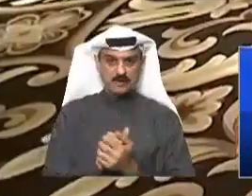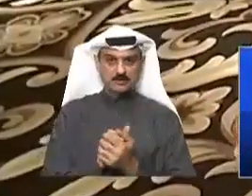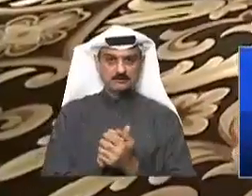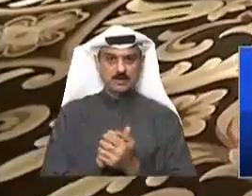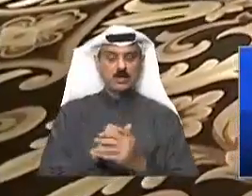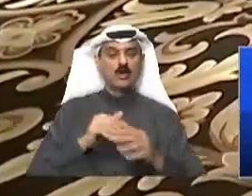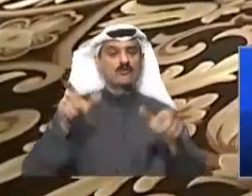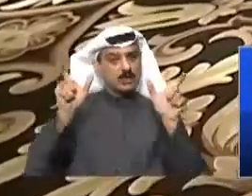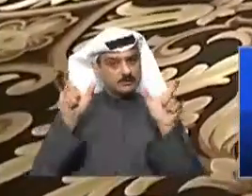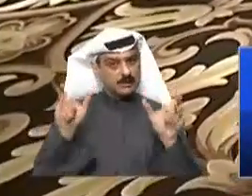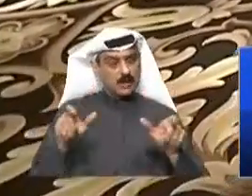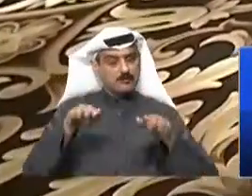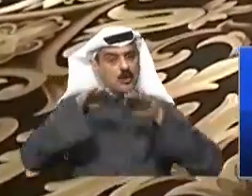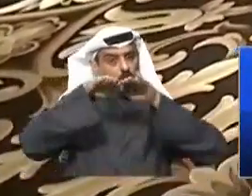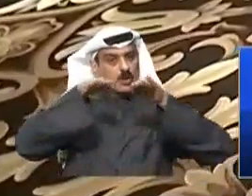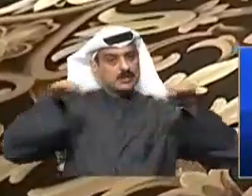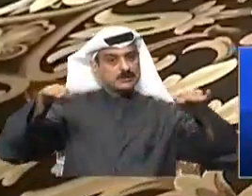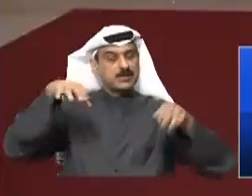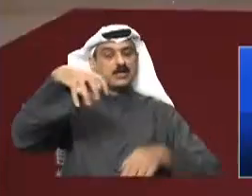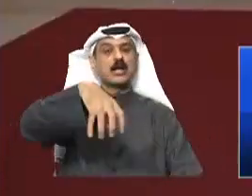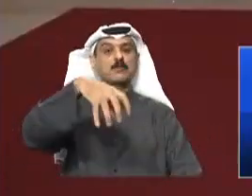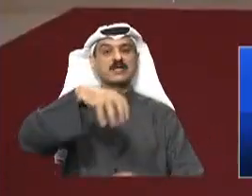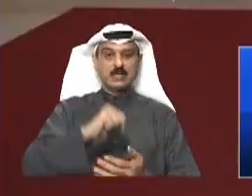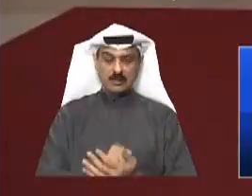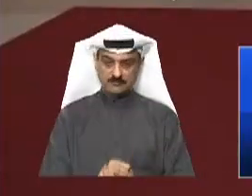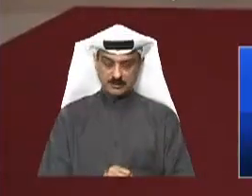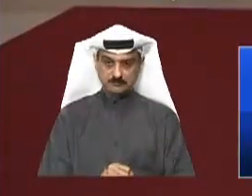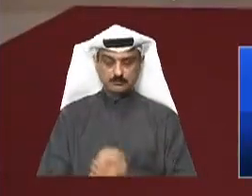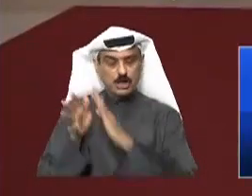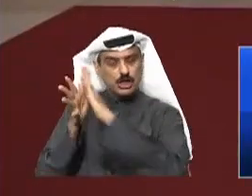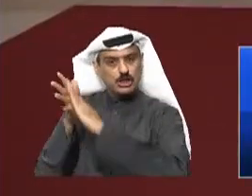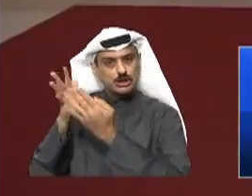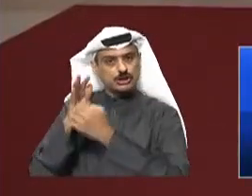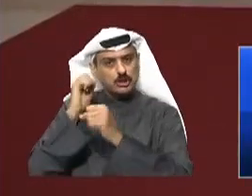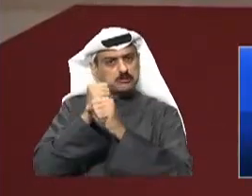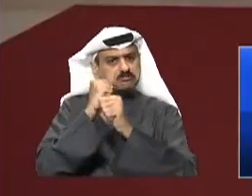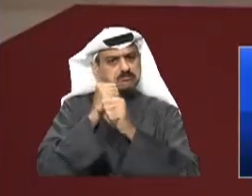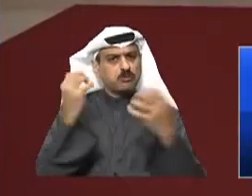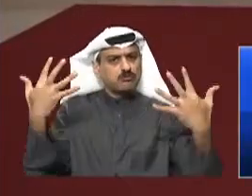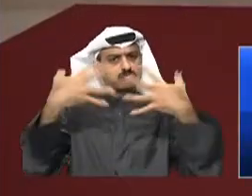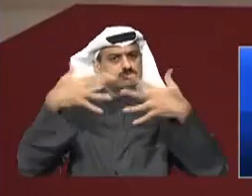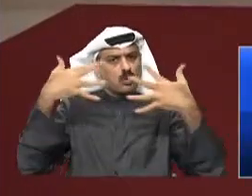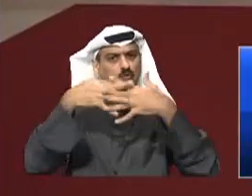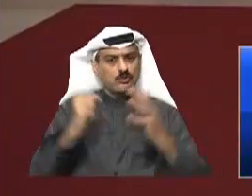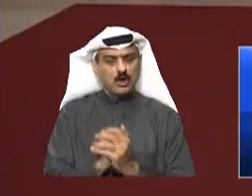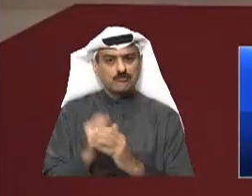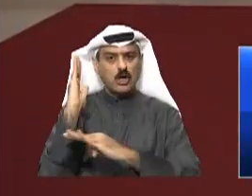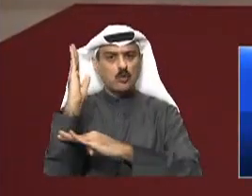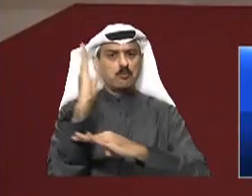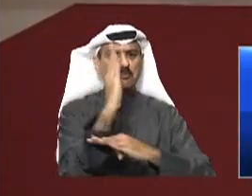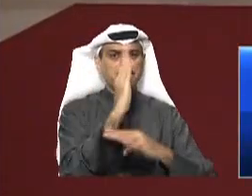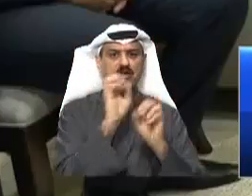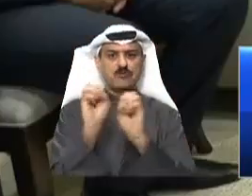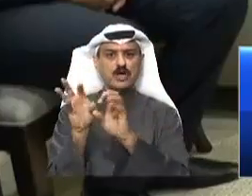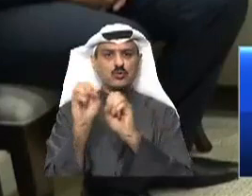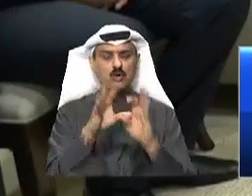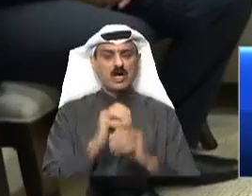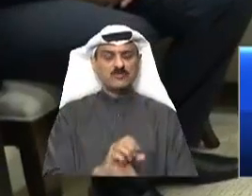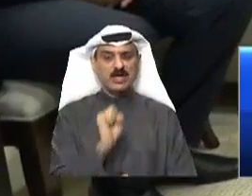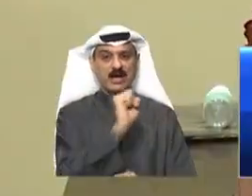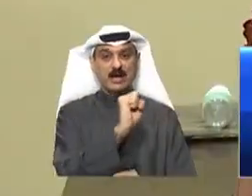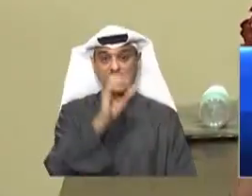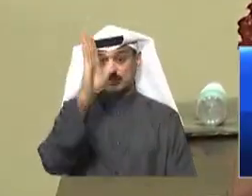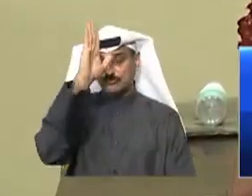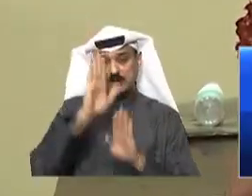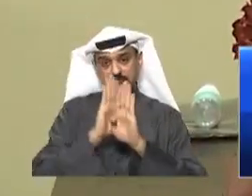تحقيق أمن واستقرار المنطقة. جدول مزدحم بقضايا عدة، أبرزها ملفات تتعلق بالعراق ودعمه